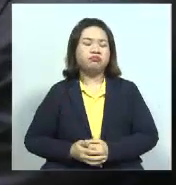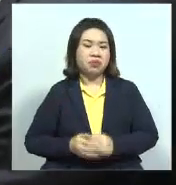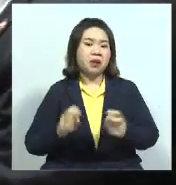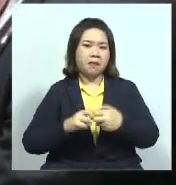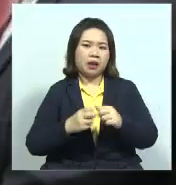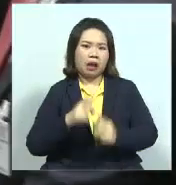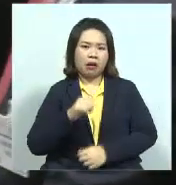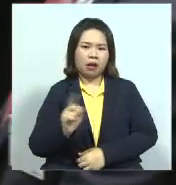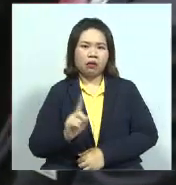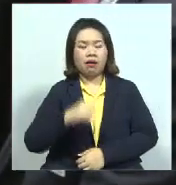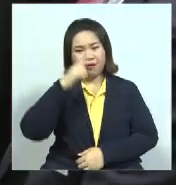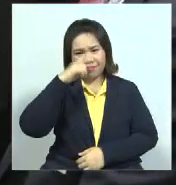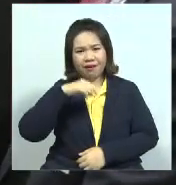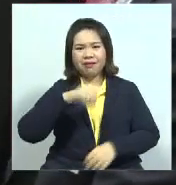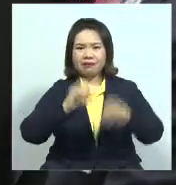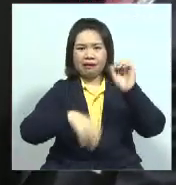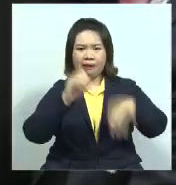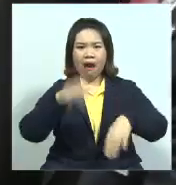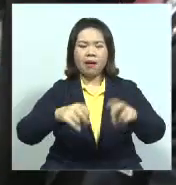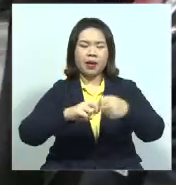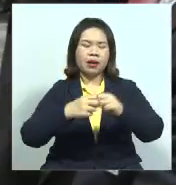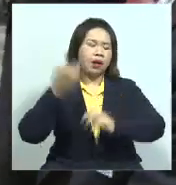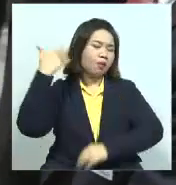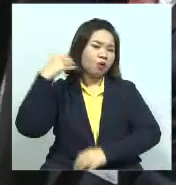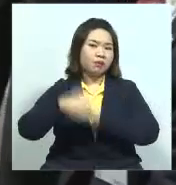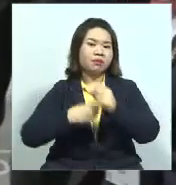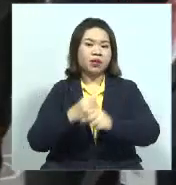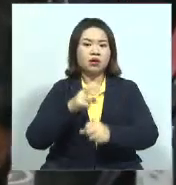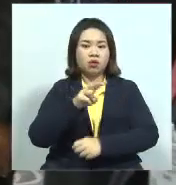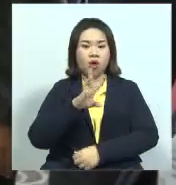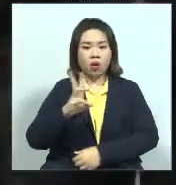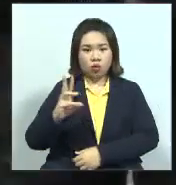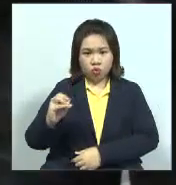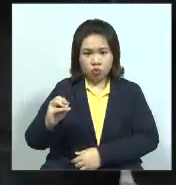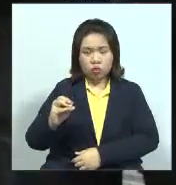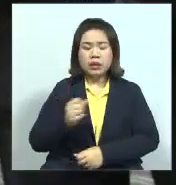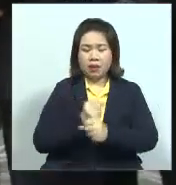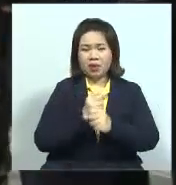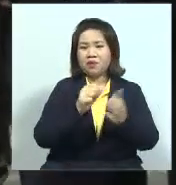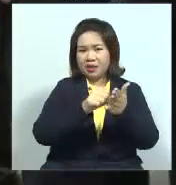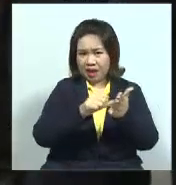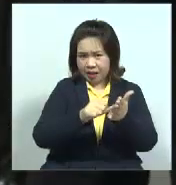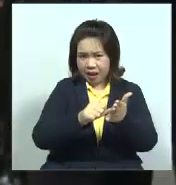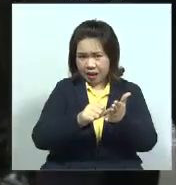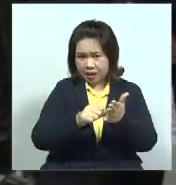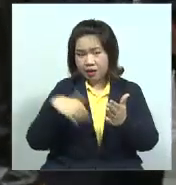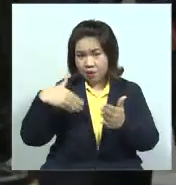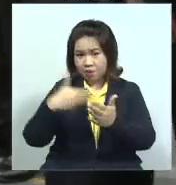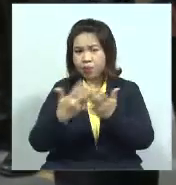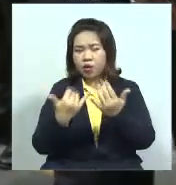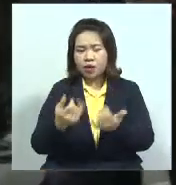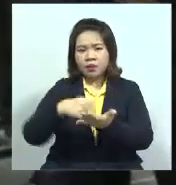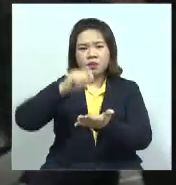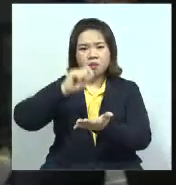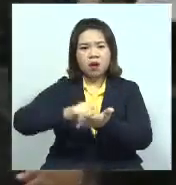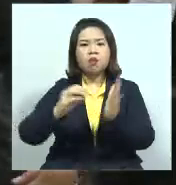นะคะที่ไทยเริ่มแก้ไขกันมาตั้งแต่ปี2560รวมถึงล่าสุดมีการรับรองปฏิญญากรุงเทพว่าด้วยการ